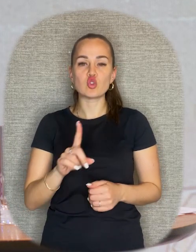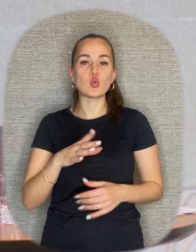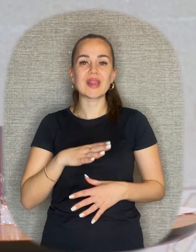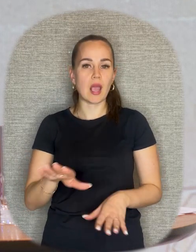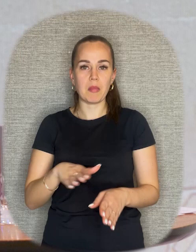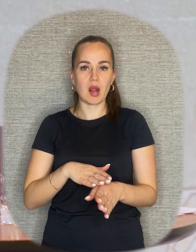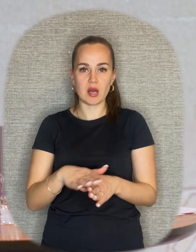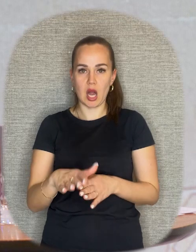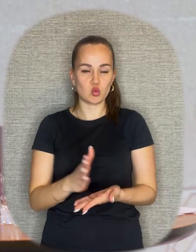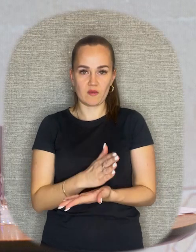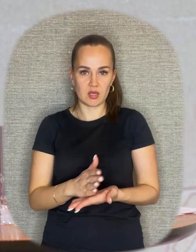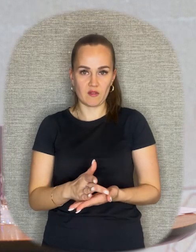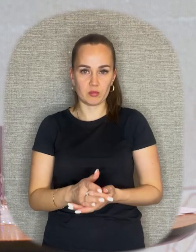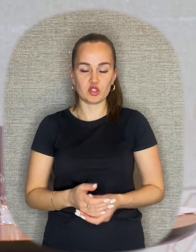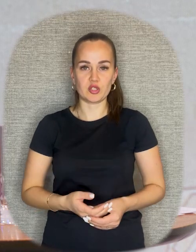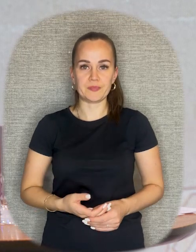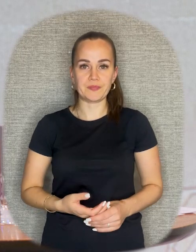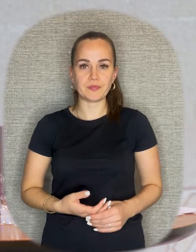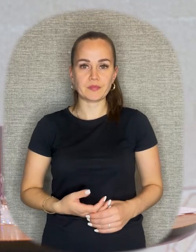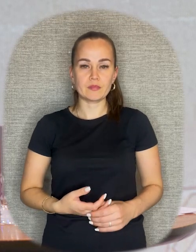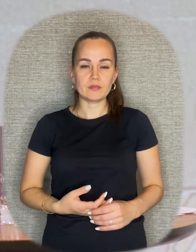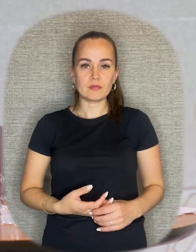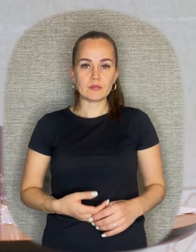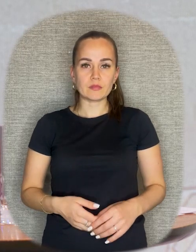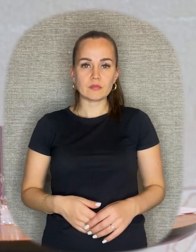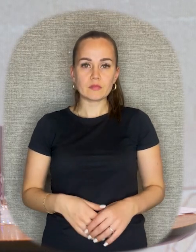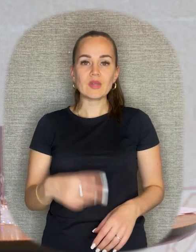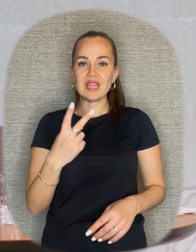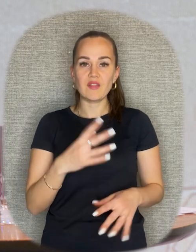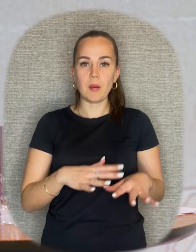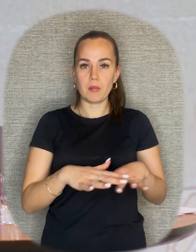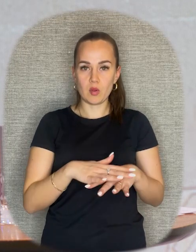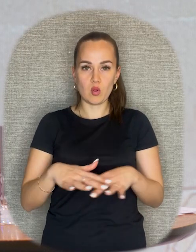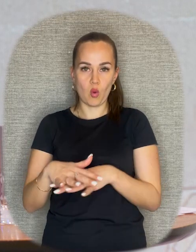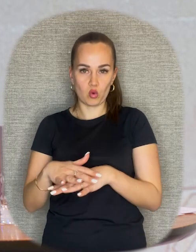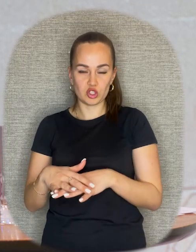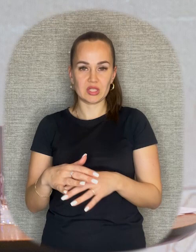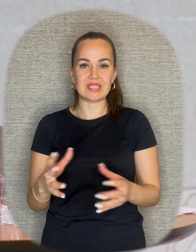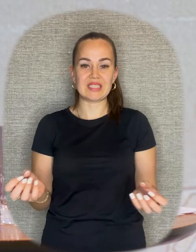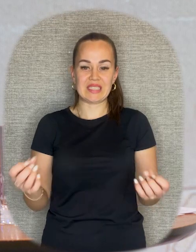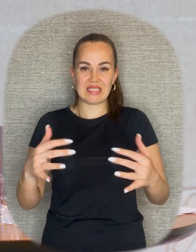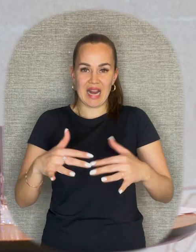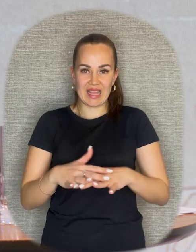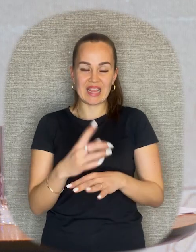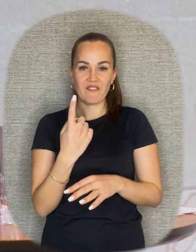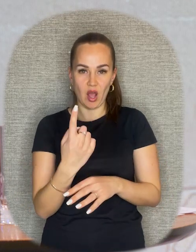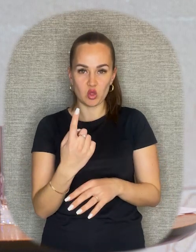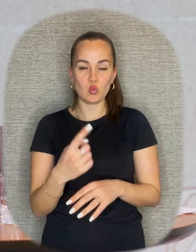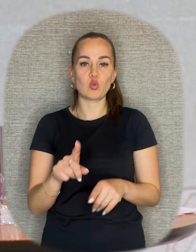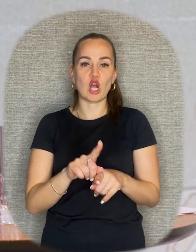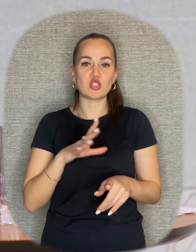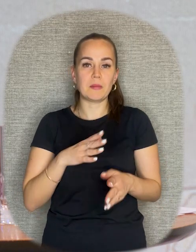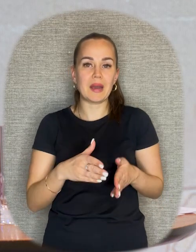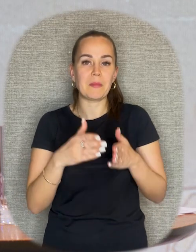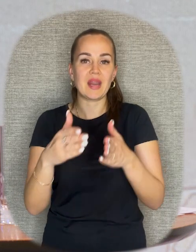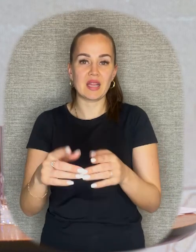началось в сорок третьем и продолжилось в сорок четвёртом году другой вопрос что не было реализовано Должна бы